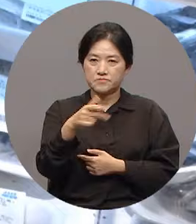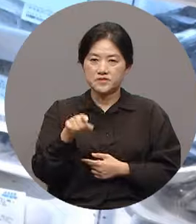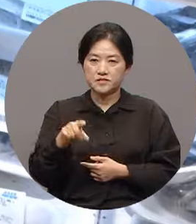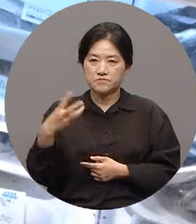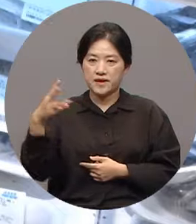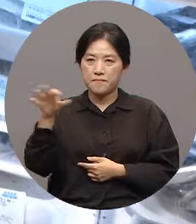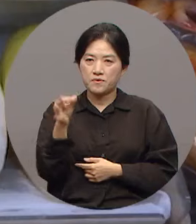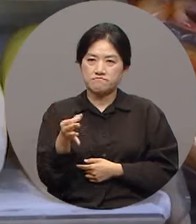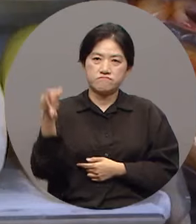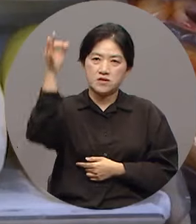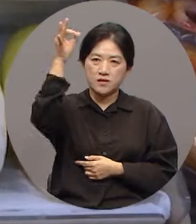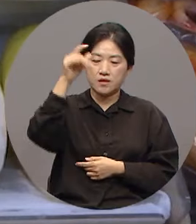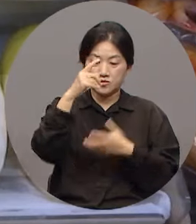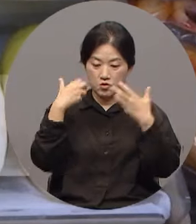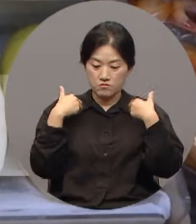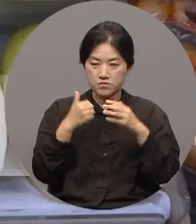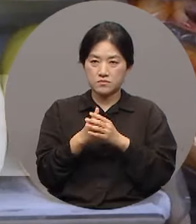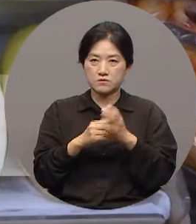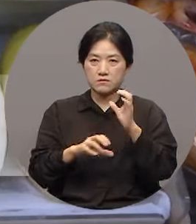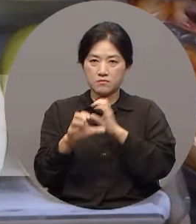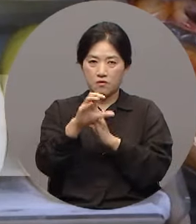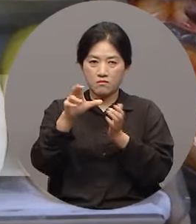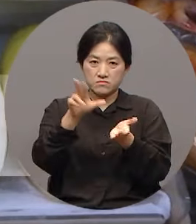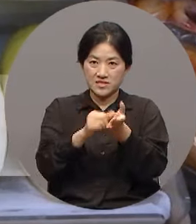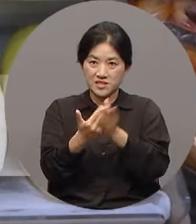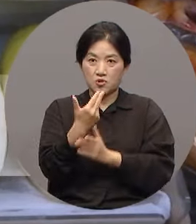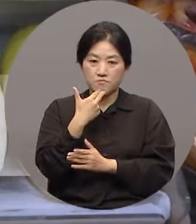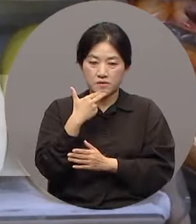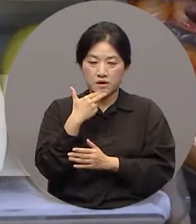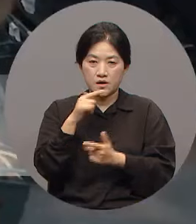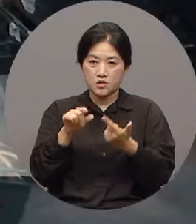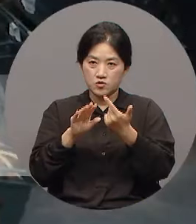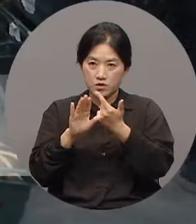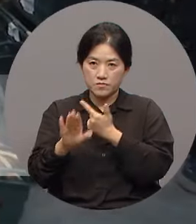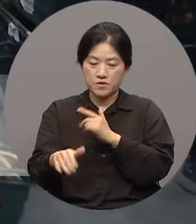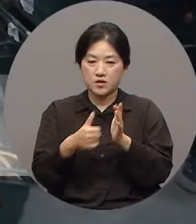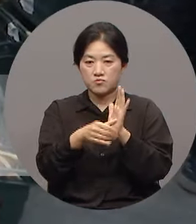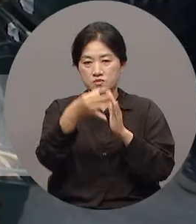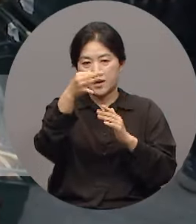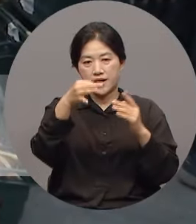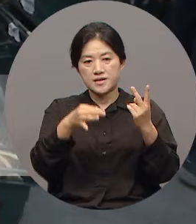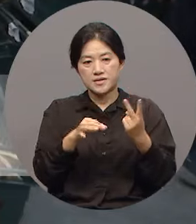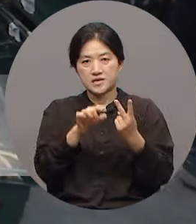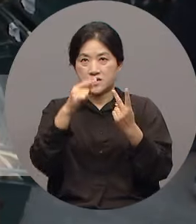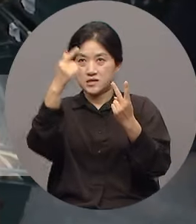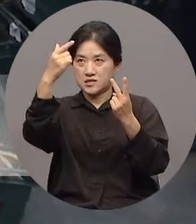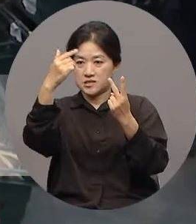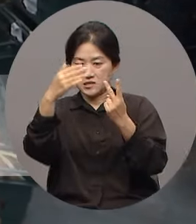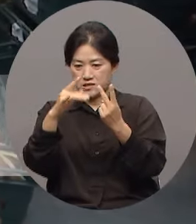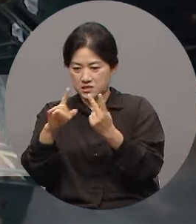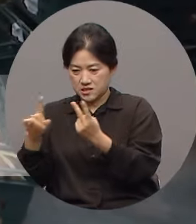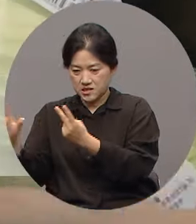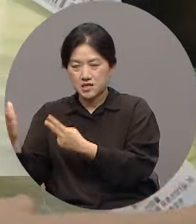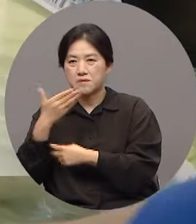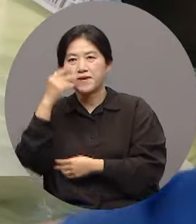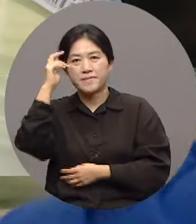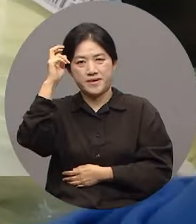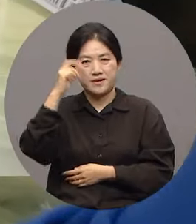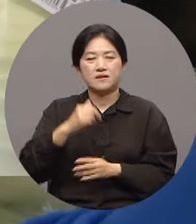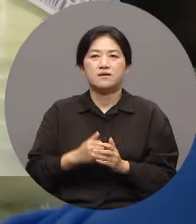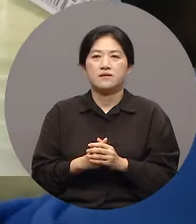급등했습니다. 정부는 추가 충격이 없다면 하반기로 갈수록 물가가 2%대 초중반대로 안정화될 것이라고